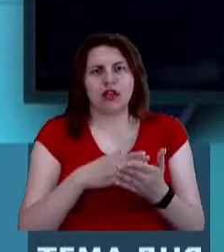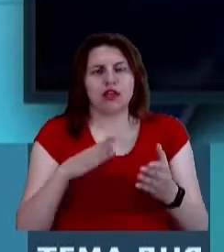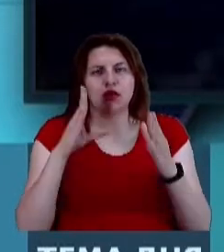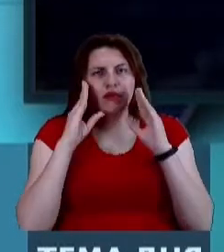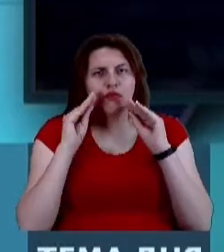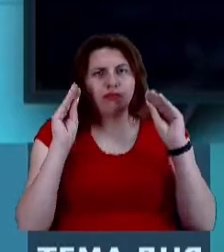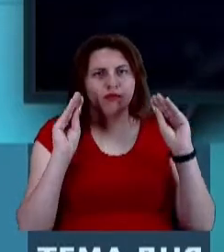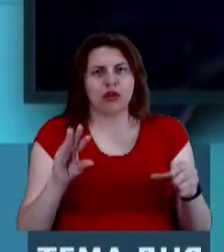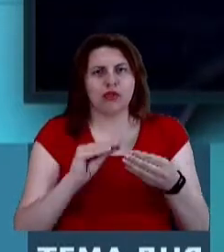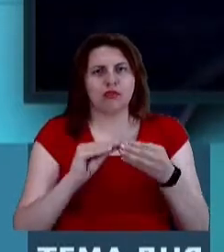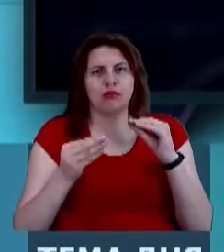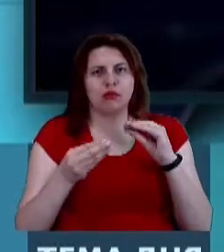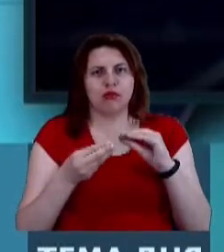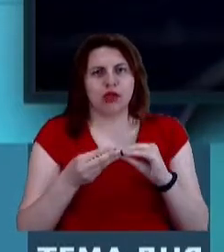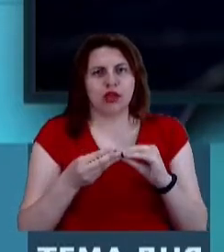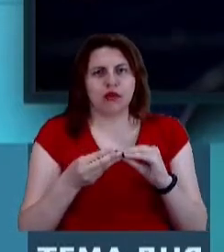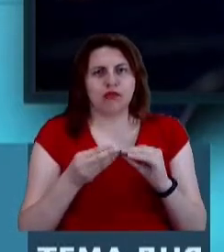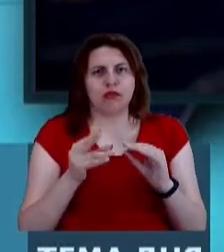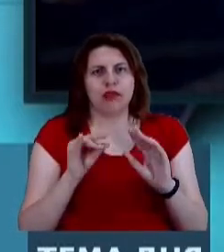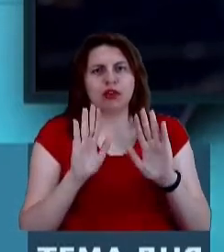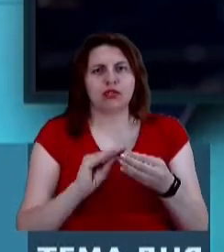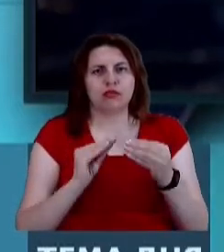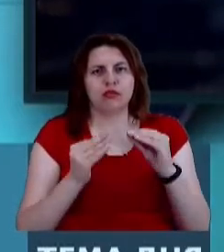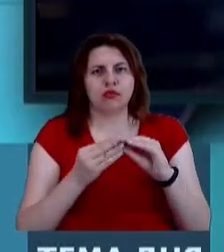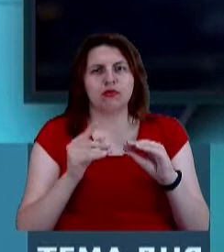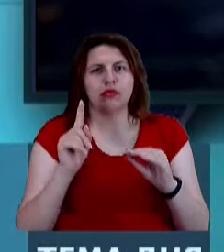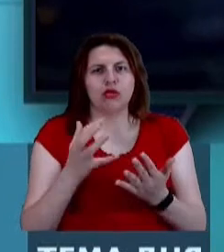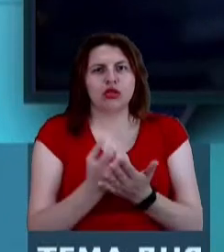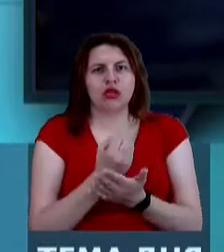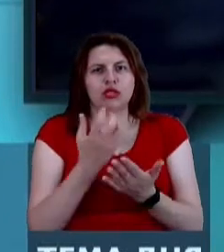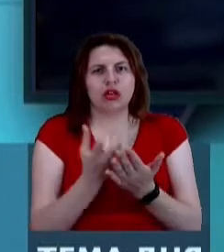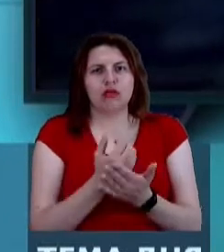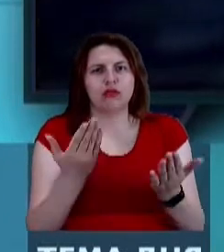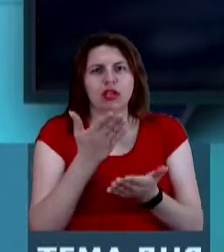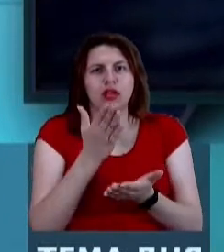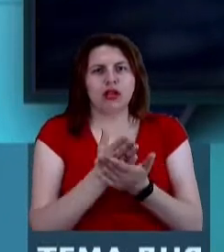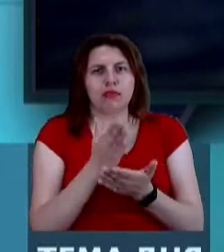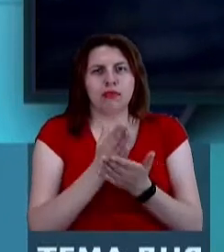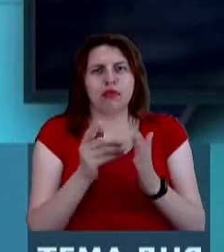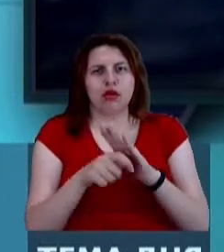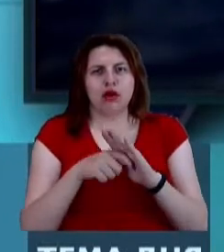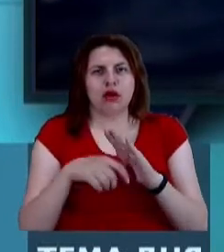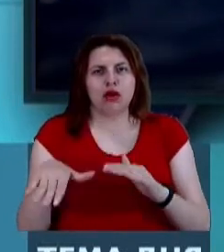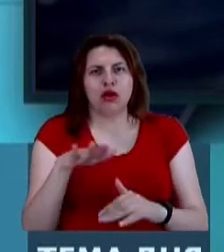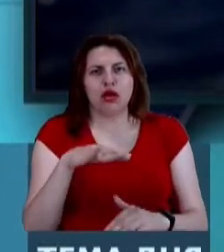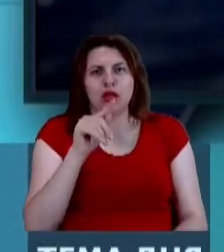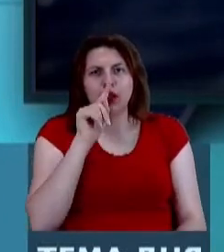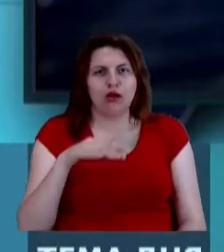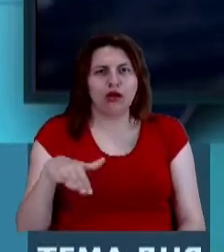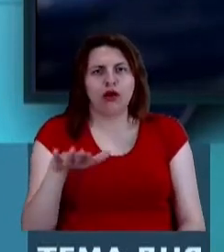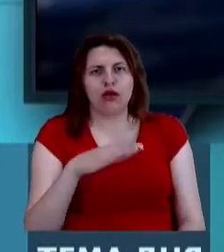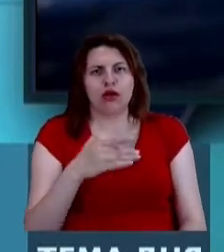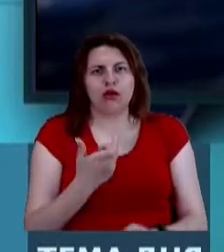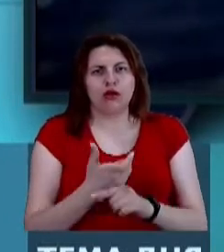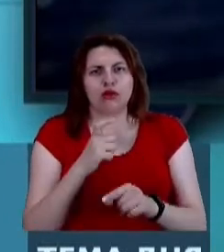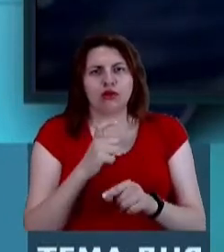проблемам. Не лише проблема, але й досягненням, які мають і Донеччина, і Луганщина. Вона навела дуже конкретний